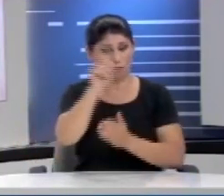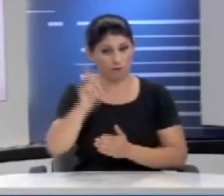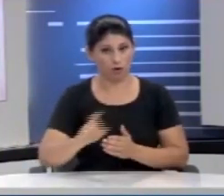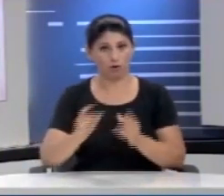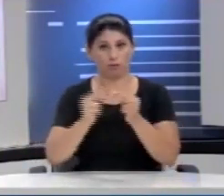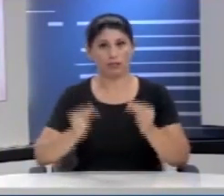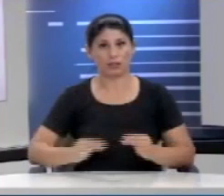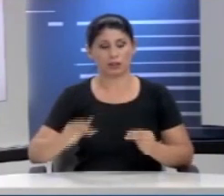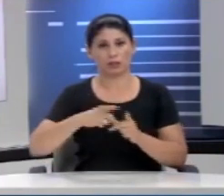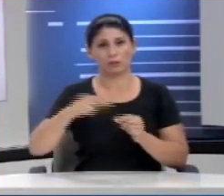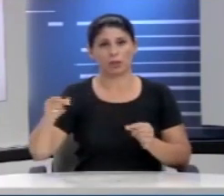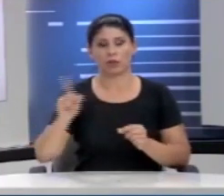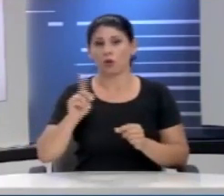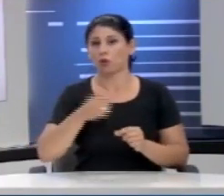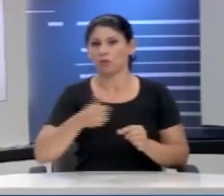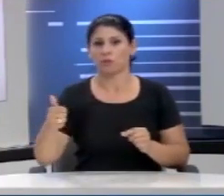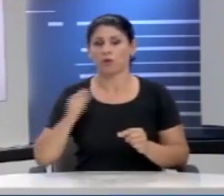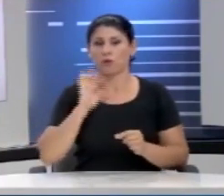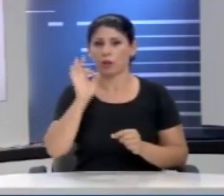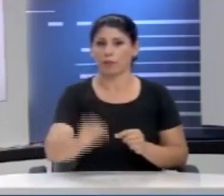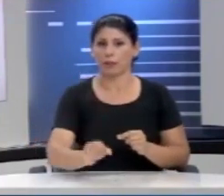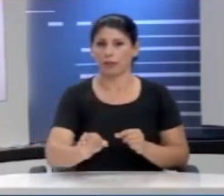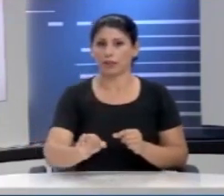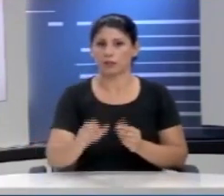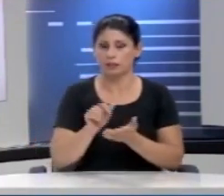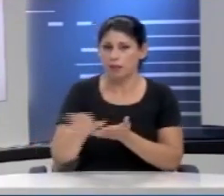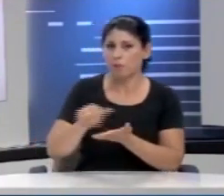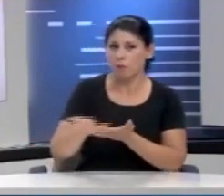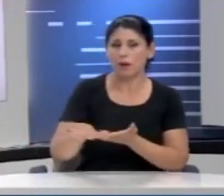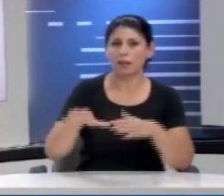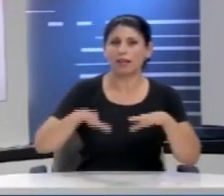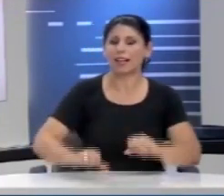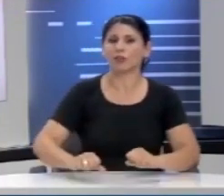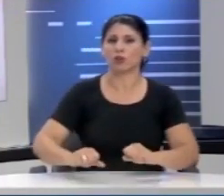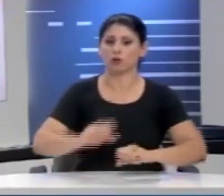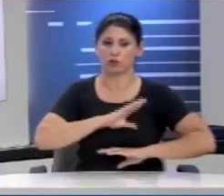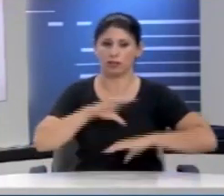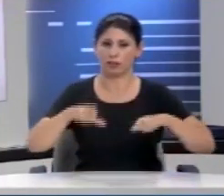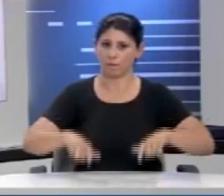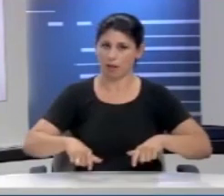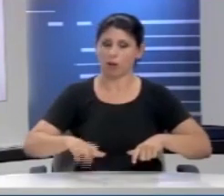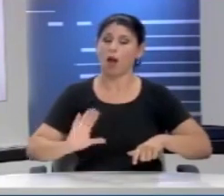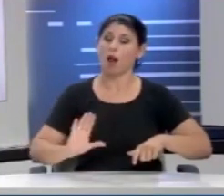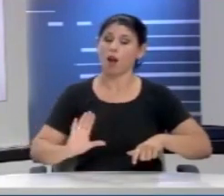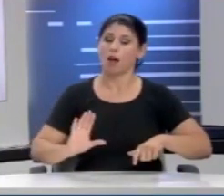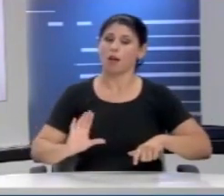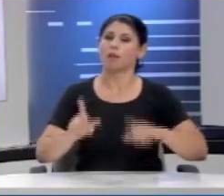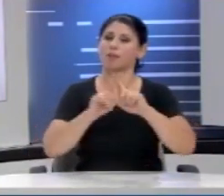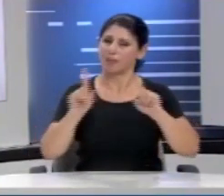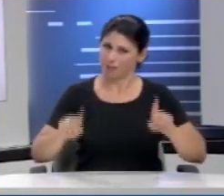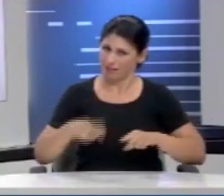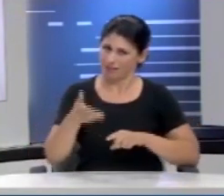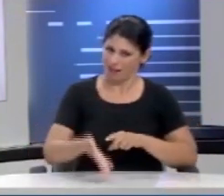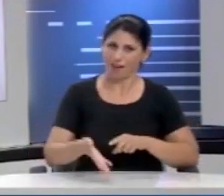στο Κυπριακό, όχι μόνο δεν οδήγησαν στην απομάκρυνση των κατοχικών στρατευμάτων, αλλά στα πλαίσια τους